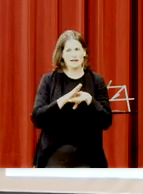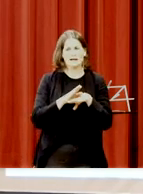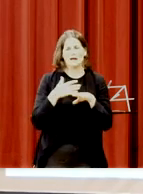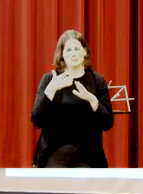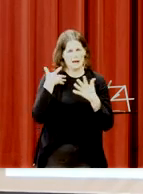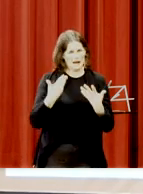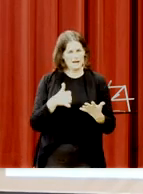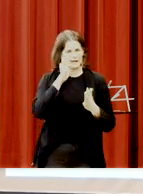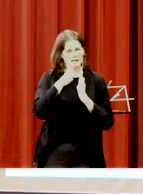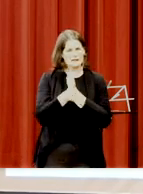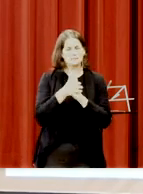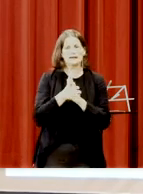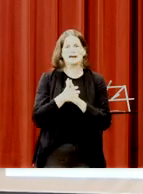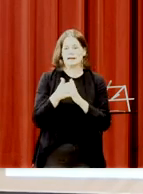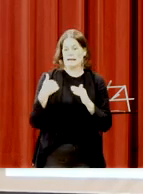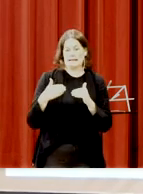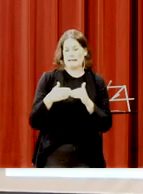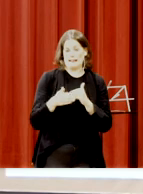curs acadèmic